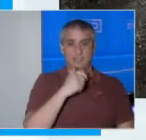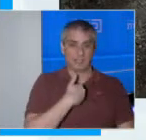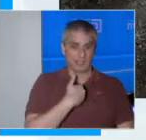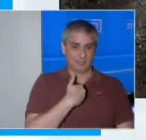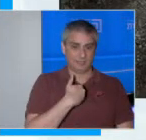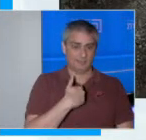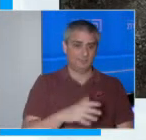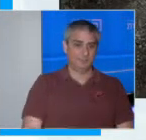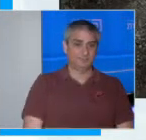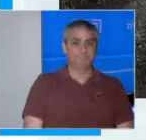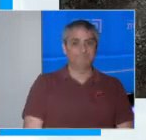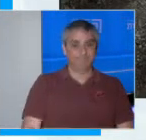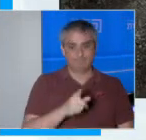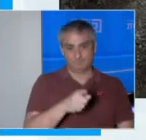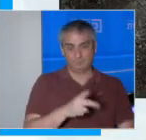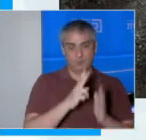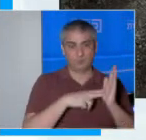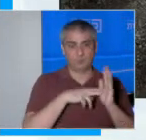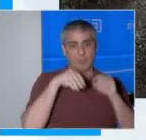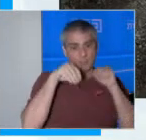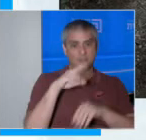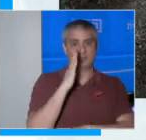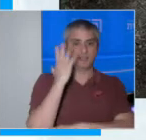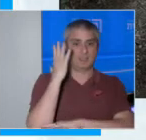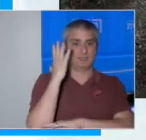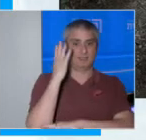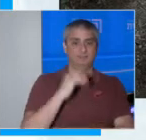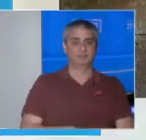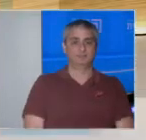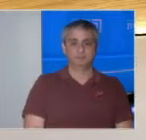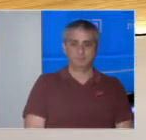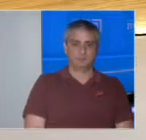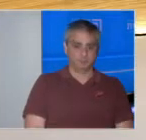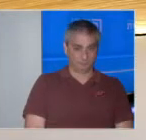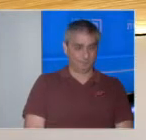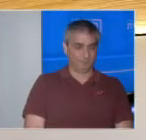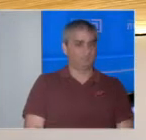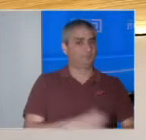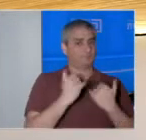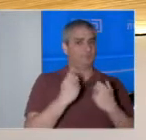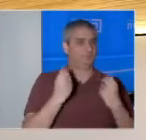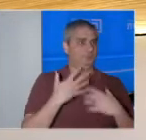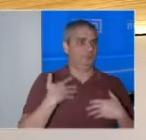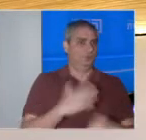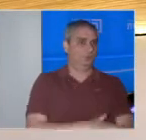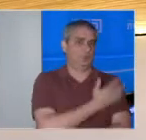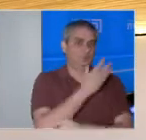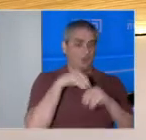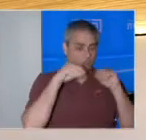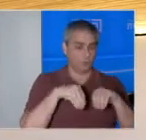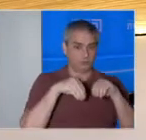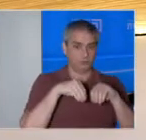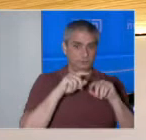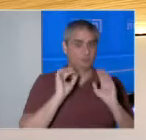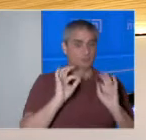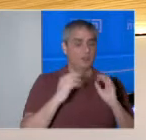ויקרותיי. והנה גם הוא, תמונה של נטיית עץ. עוד היום התקיים אירוע מרגש, ט"ו בשבט